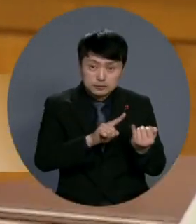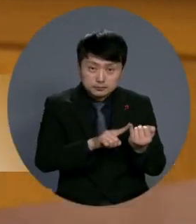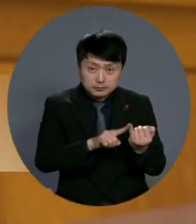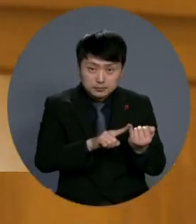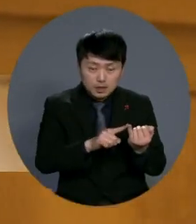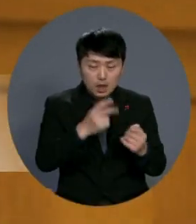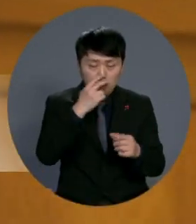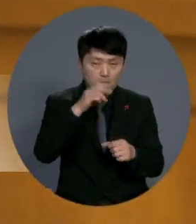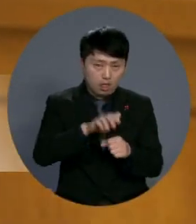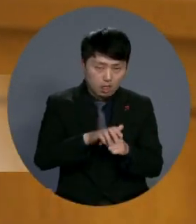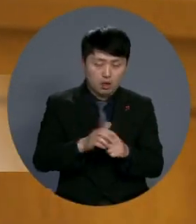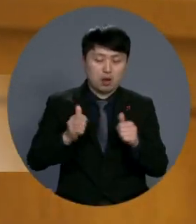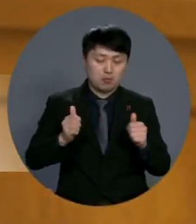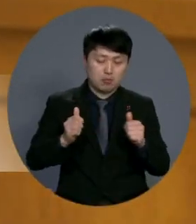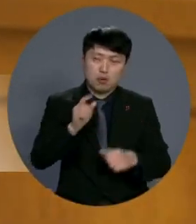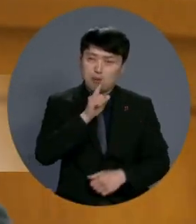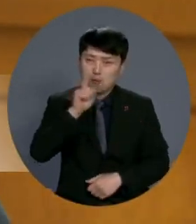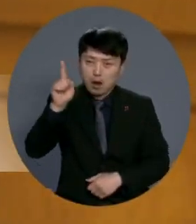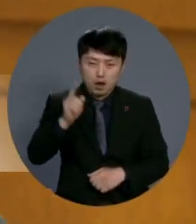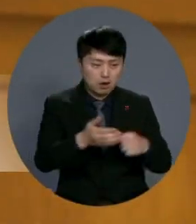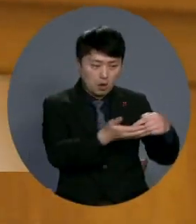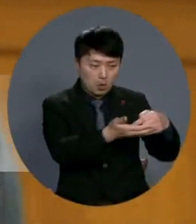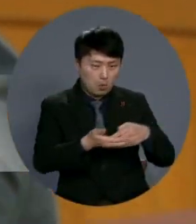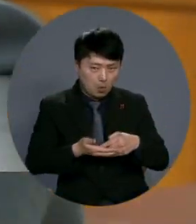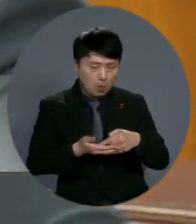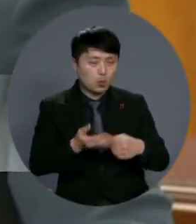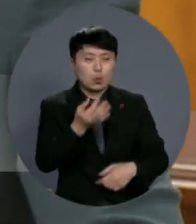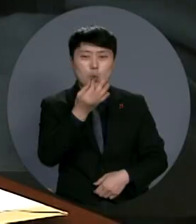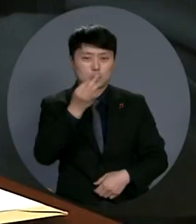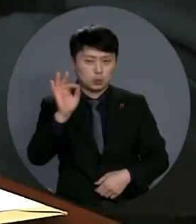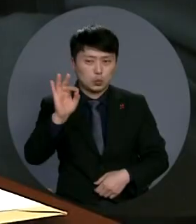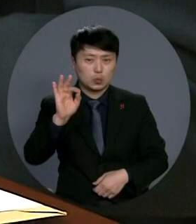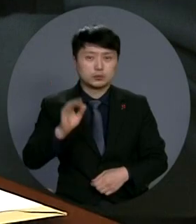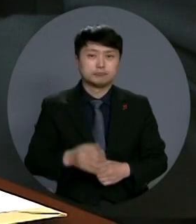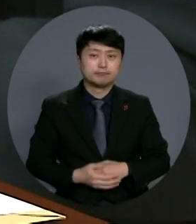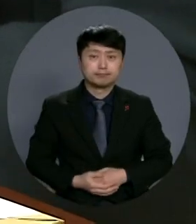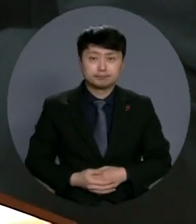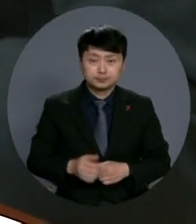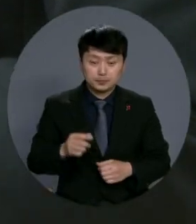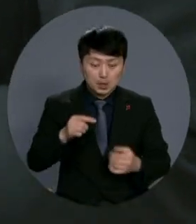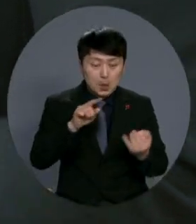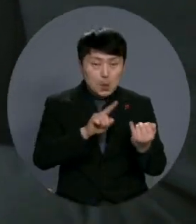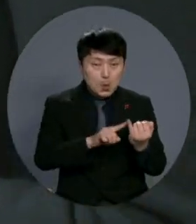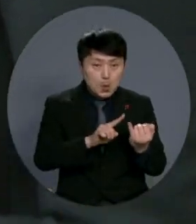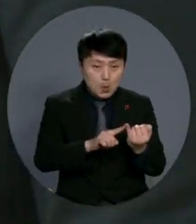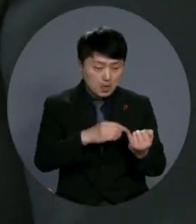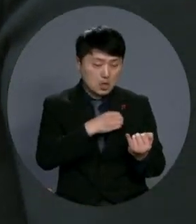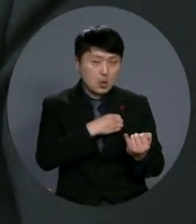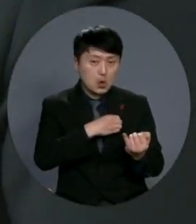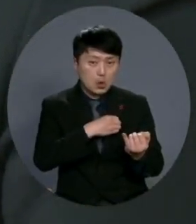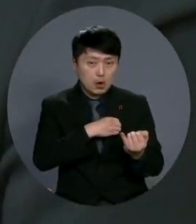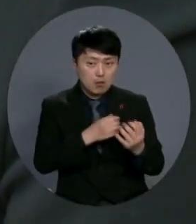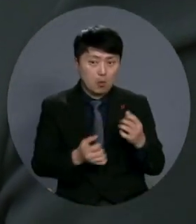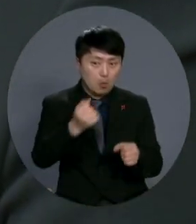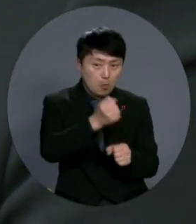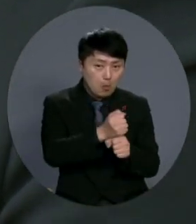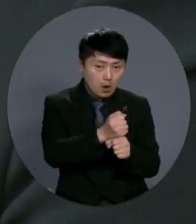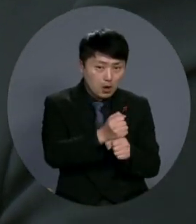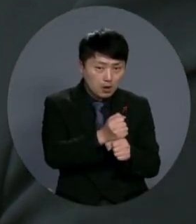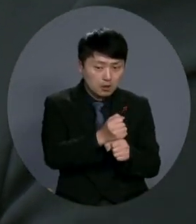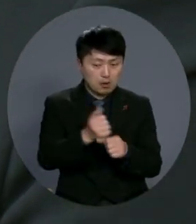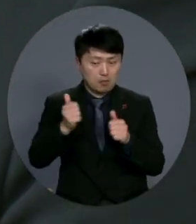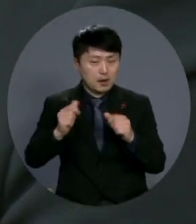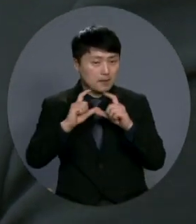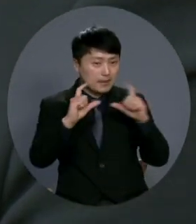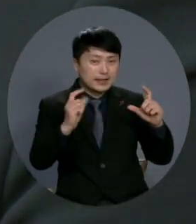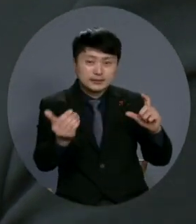효력정지 가처분 신청이 법원에서 받아들여졌습니다. 권 의원은 즉각 의원 신분을 회복했고 권한소송 판결이